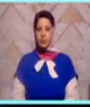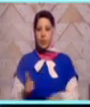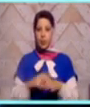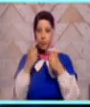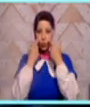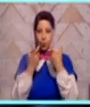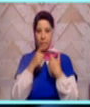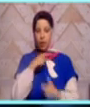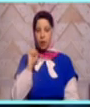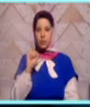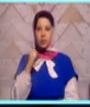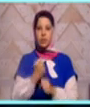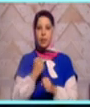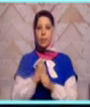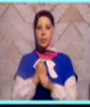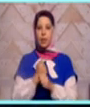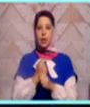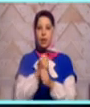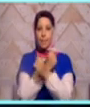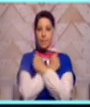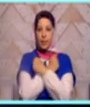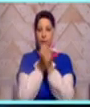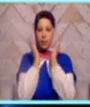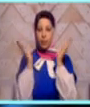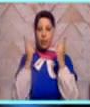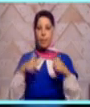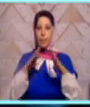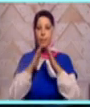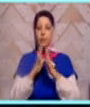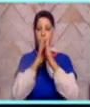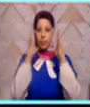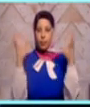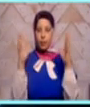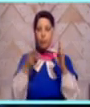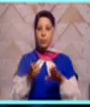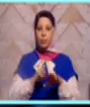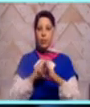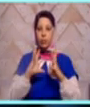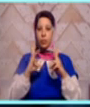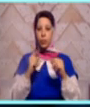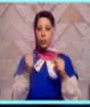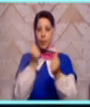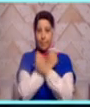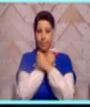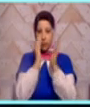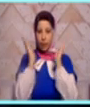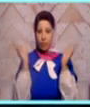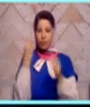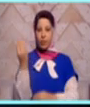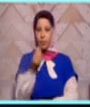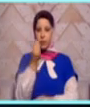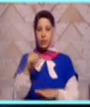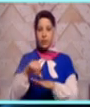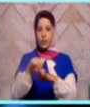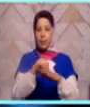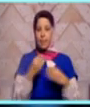المتابعة الخاصة بأعمال المتحف المصري الكبير وتطوير المتحف والمكان المحيط به. مع